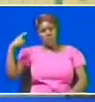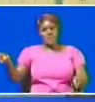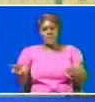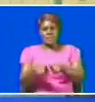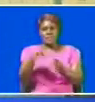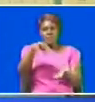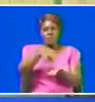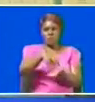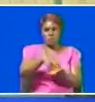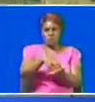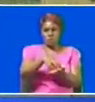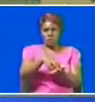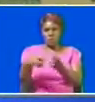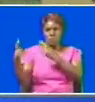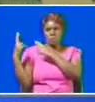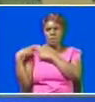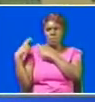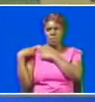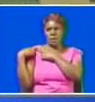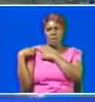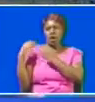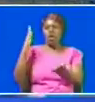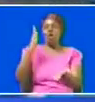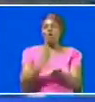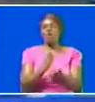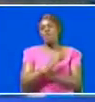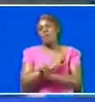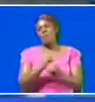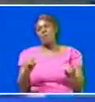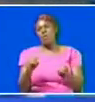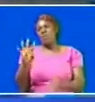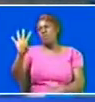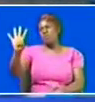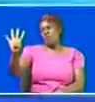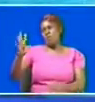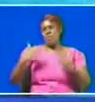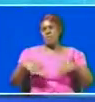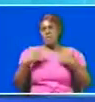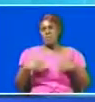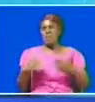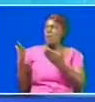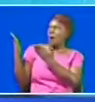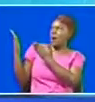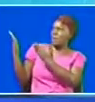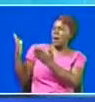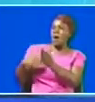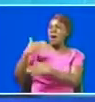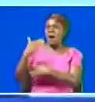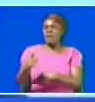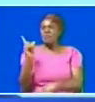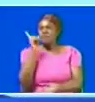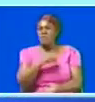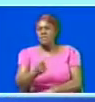ni ile ile, usimamizi ukiwa na taabu ya kudhibitisha wanakotoka wagonjwa wanne ambao wamesalia kwenye wodi hiyo hata baada ya